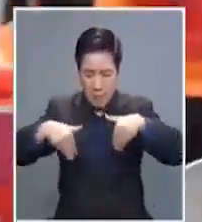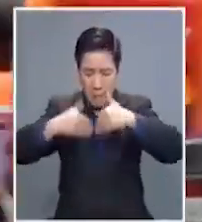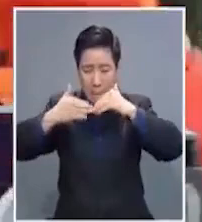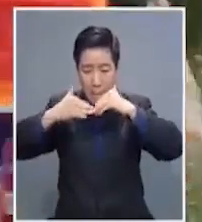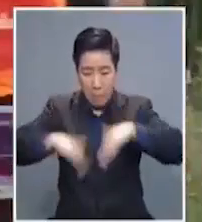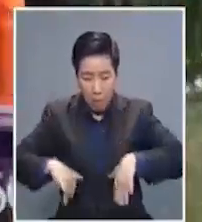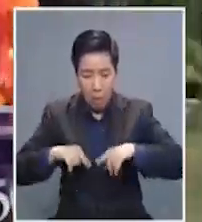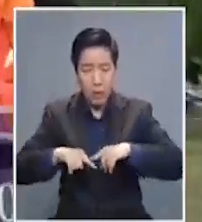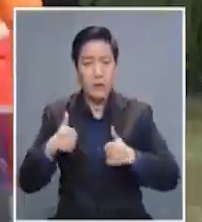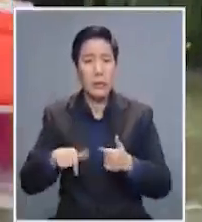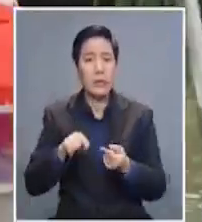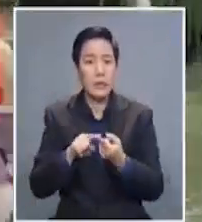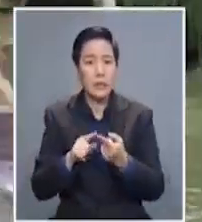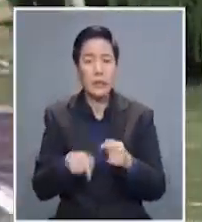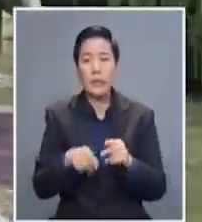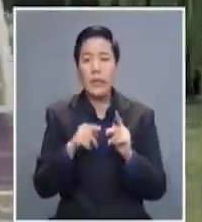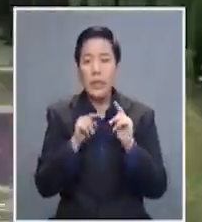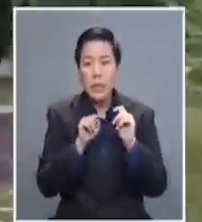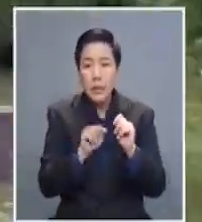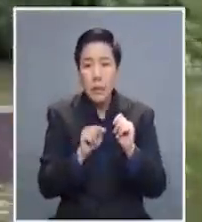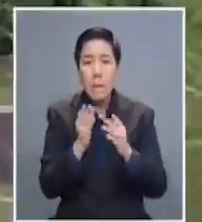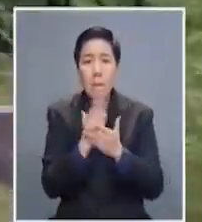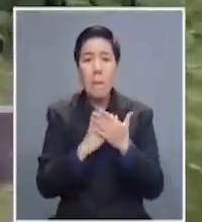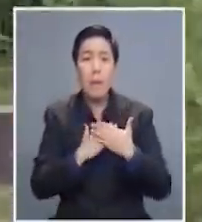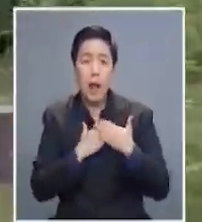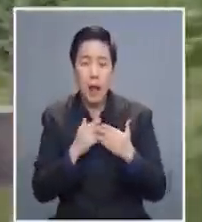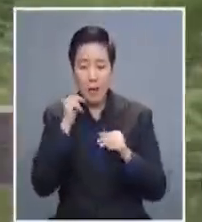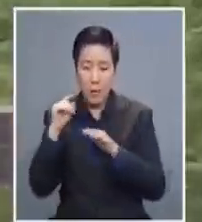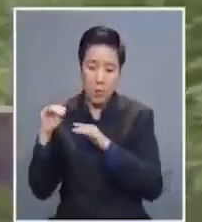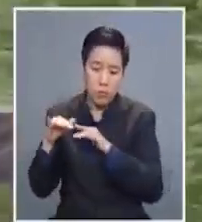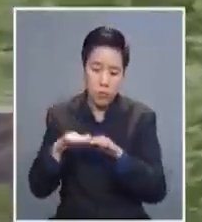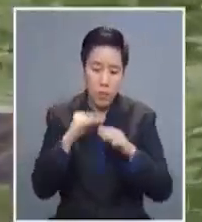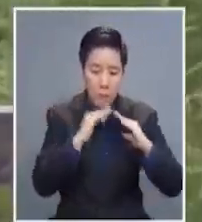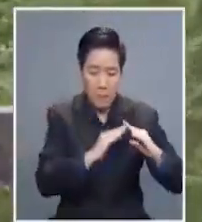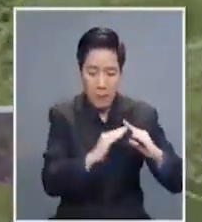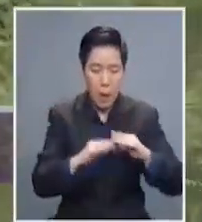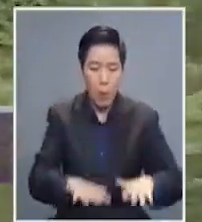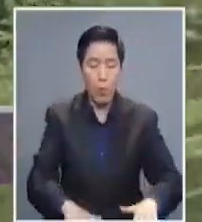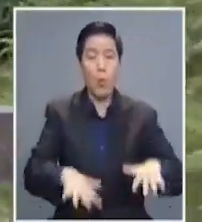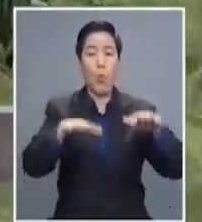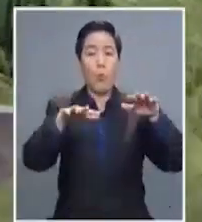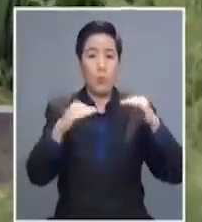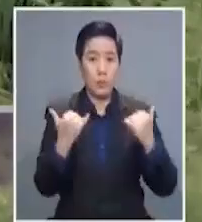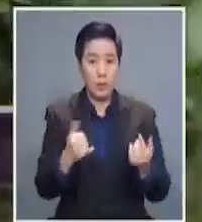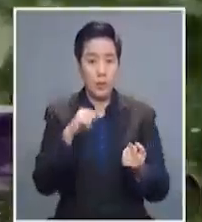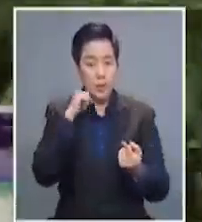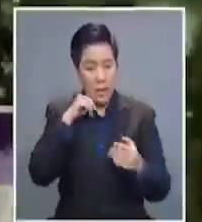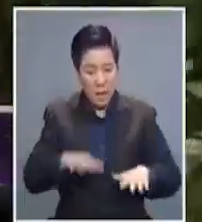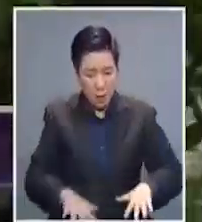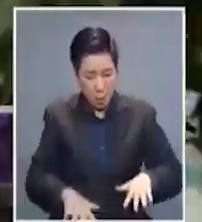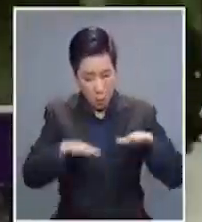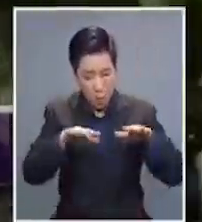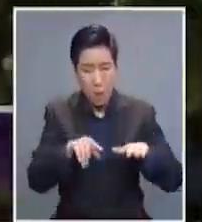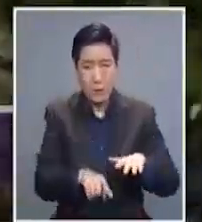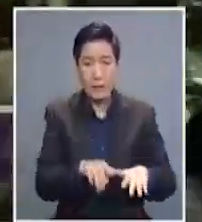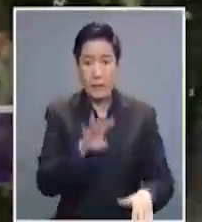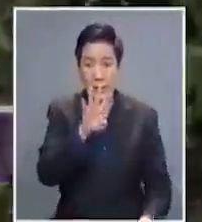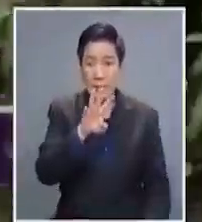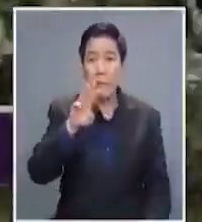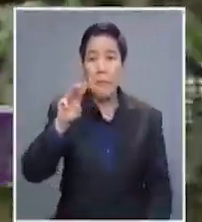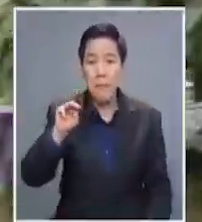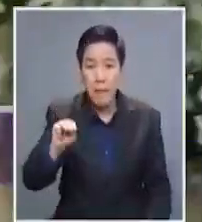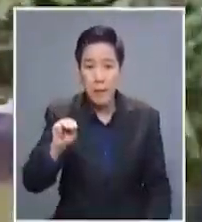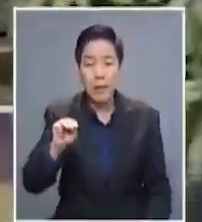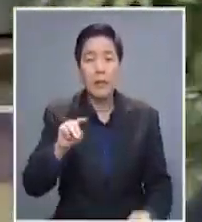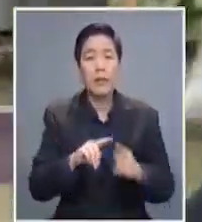แตกที่ตำบลบางรักและตำบลหนองตรุดทำให้มวลน้ำจำนวนมากไหลเอ่อเข้าท่วมบ้านเรือนอย่างรวดเร็วและระดับน้ำท่วมสูงมากกว่า4เมตรนะ